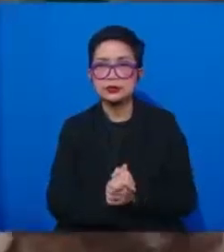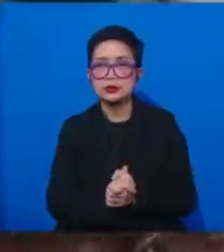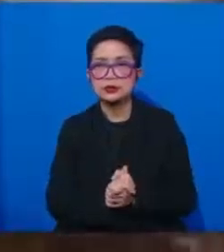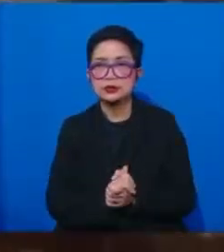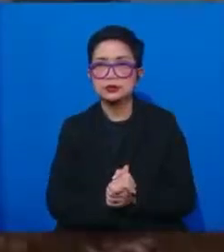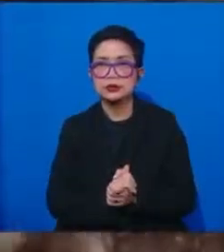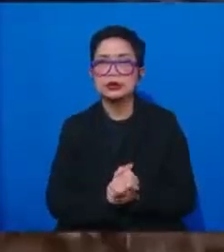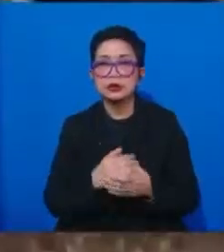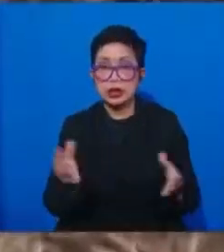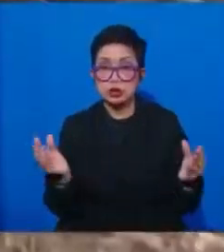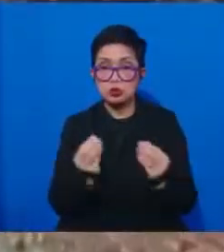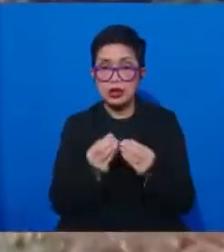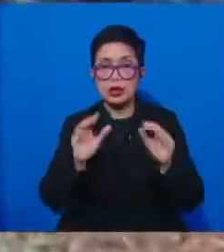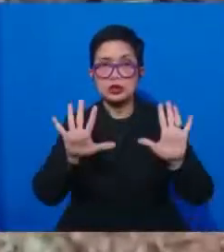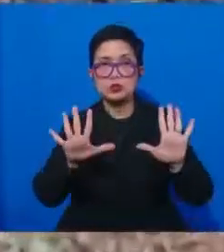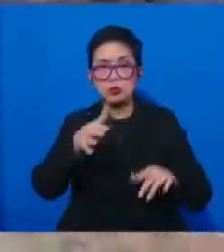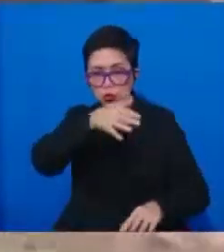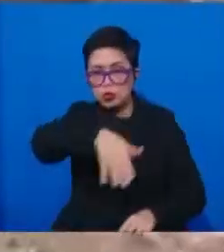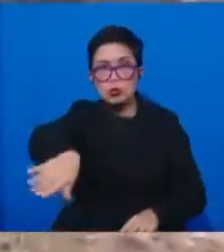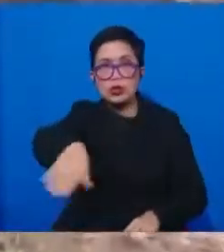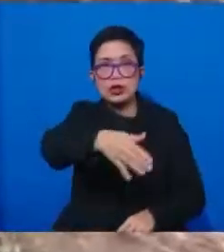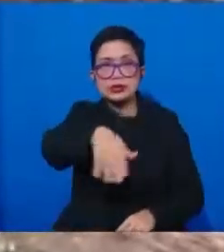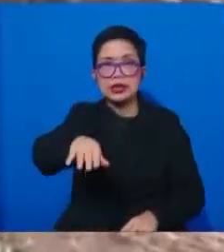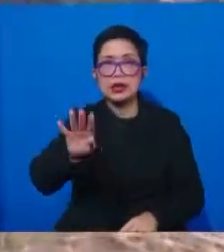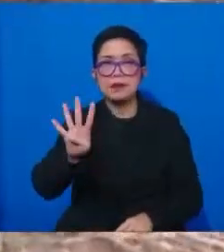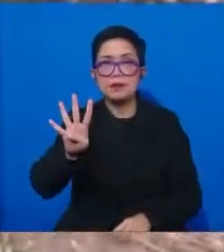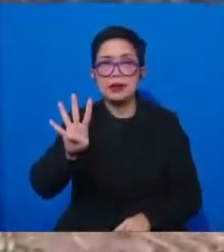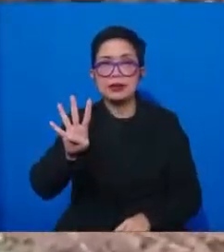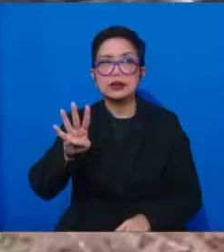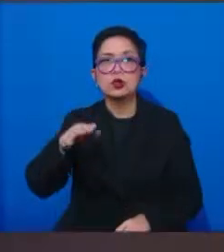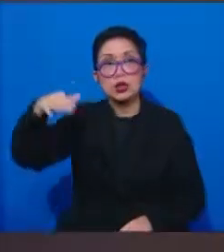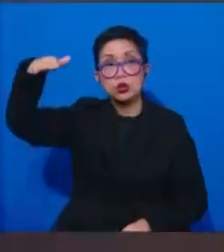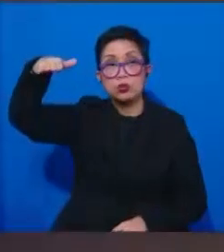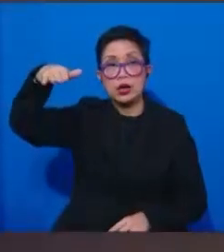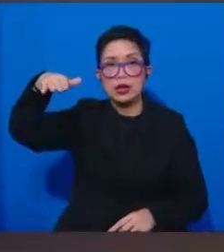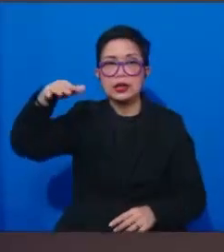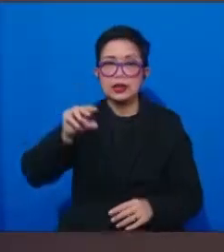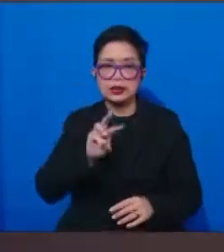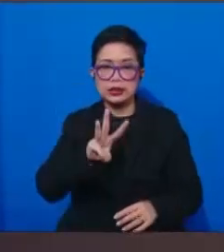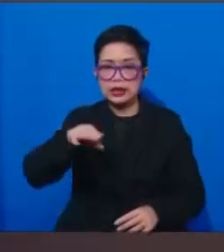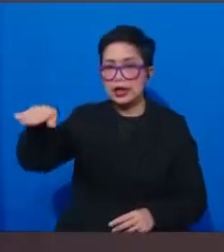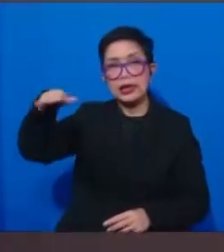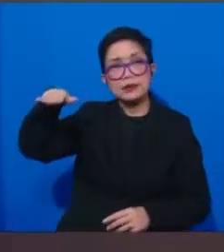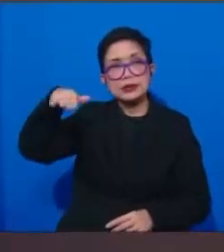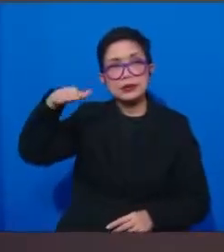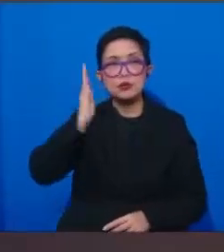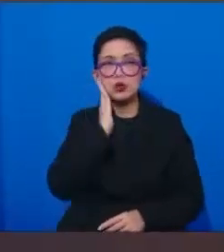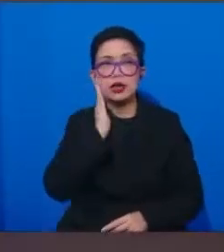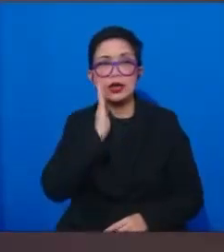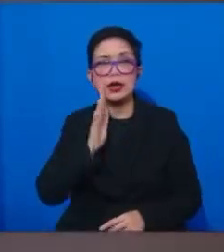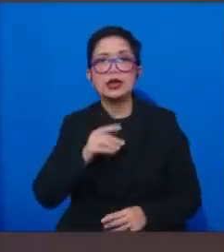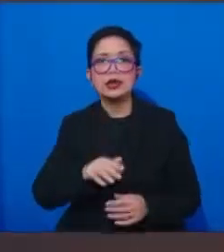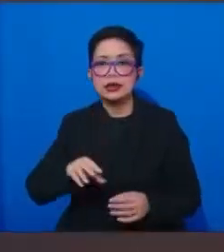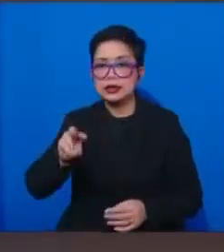memiliki 10 ekor gajah. 4 ekor gajah ini merupakan dewasa, 3 ekor gajah remaja, 3 ekor lagi merupakan bayi